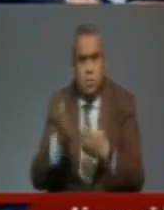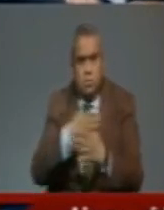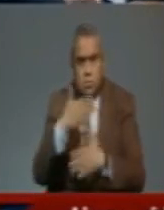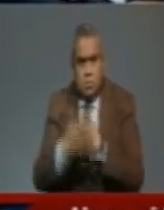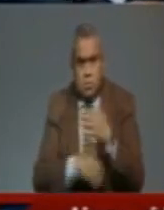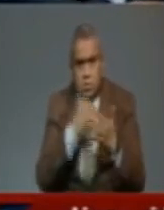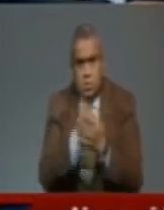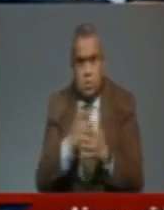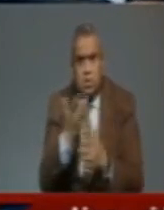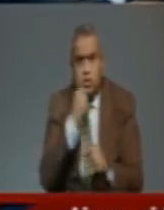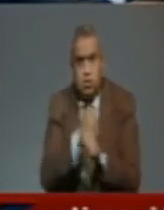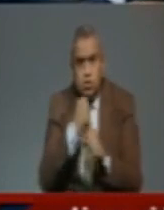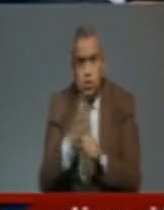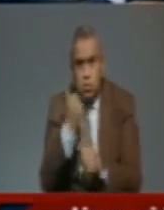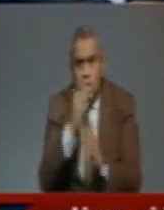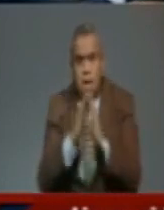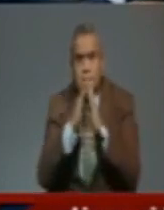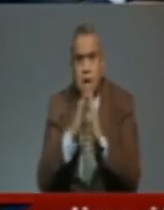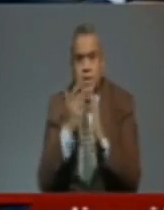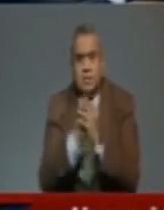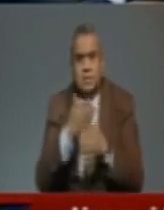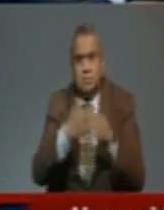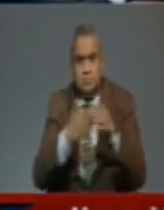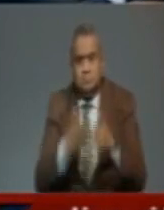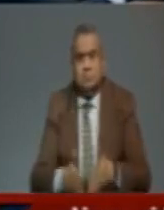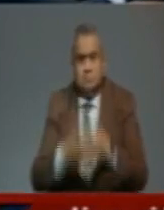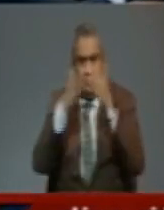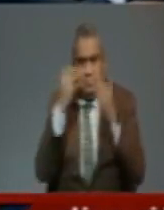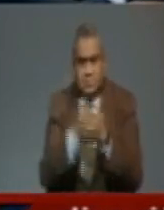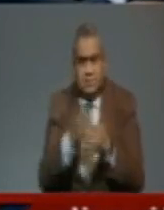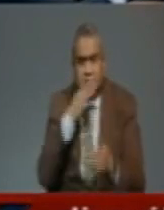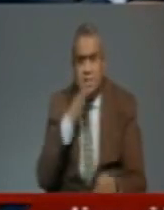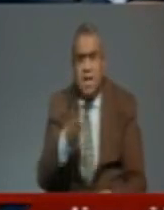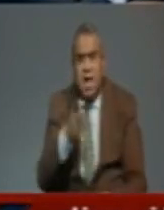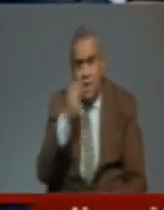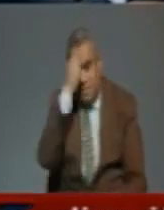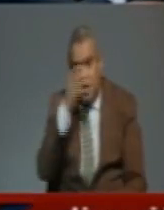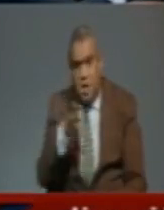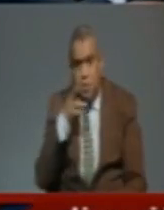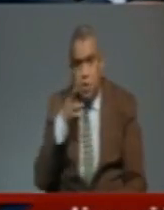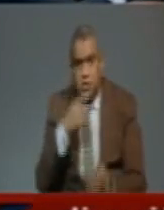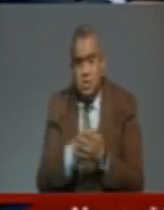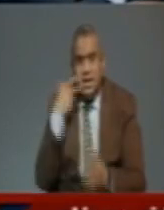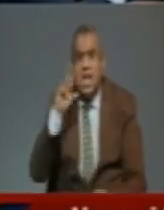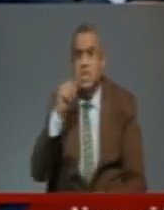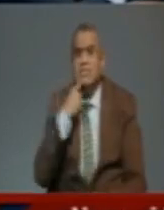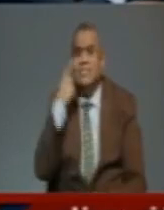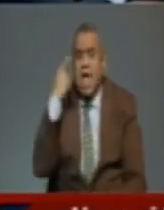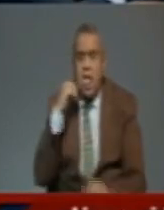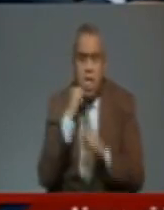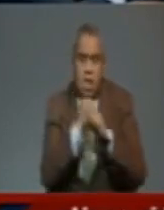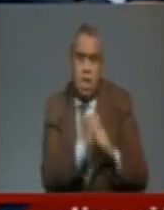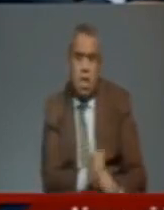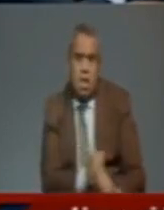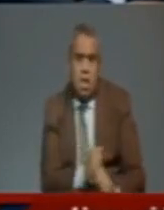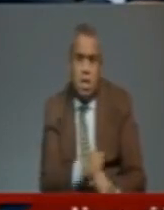شغل مصر، عشان المينا دي في النهايه في 24 زي ما كان بيقول كده اللي بقى لها 20 سنه ما اتعملتش تخلص في 24 ان شاء